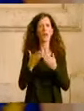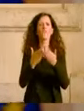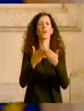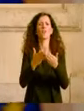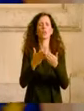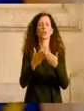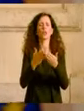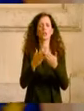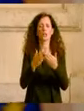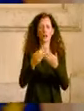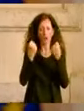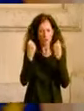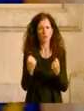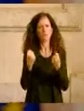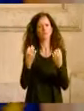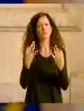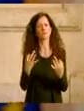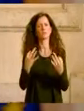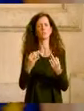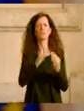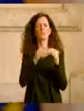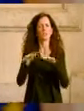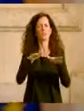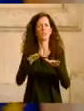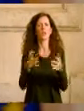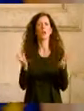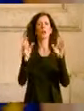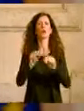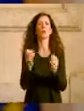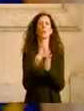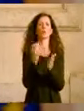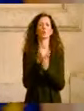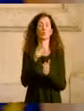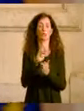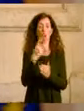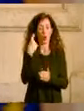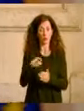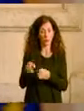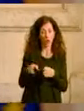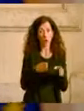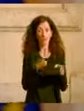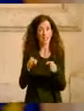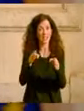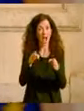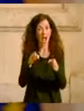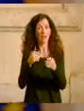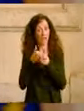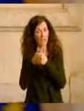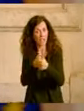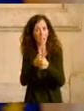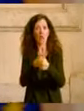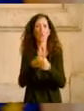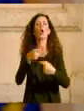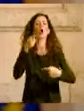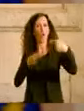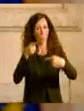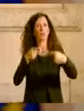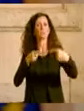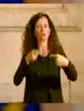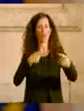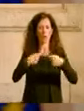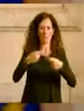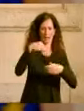produttivo. È così, è quella la strada per essere più competitivi nel mercato interno e nel mercato